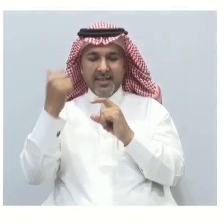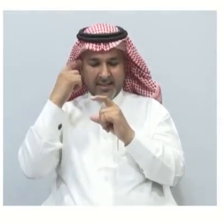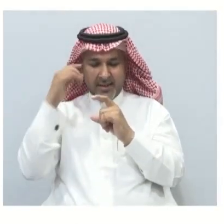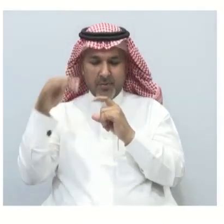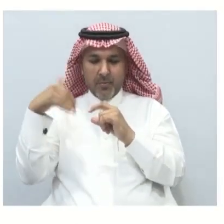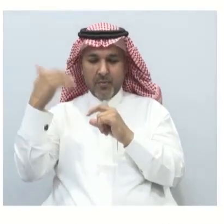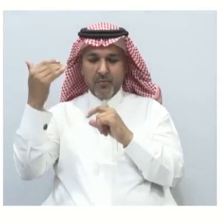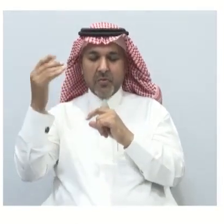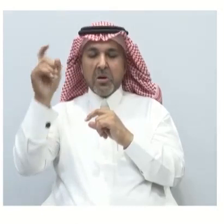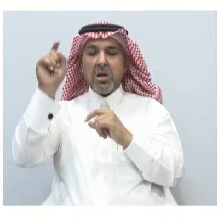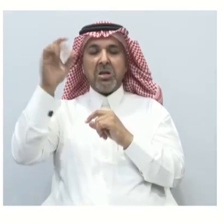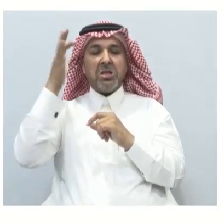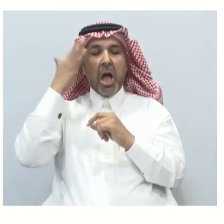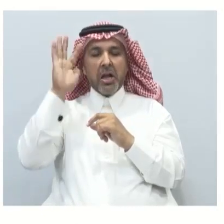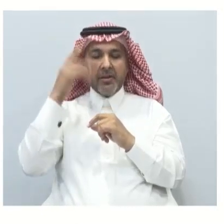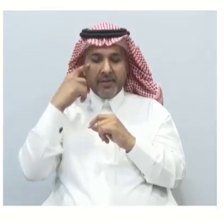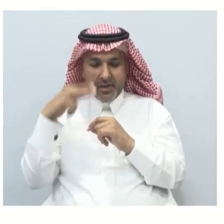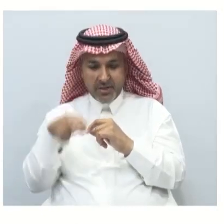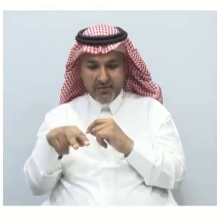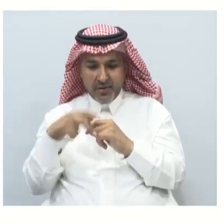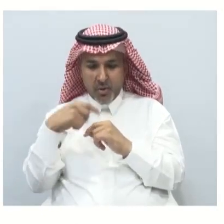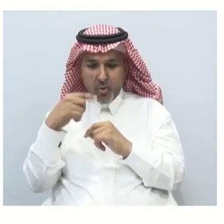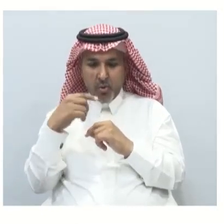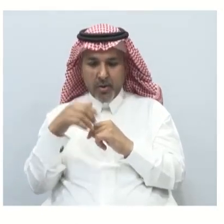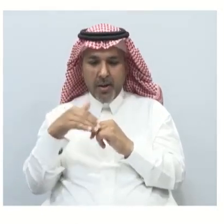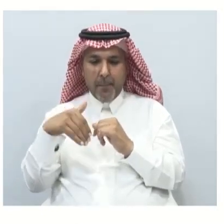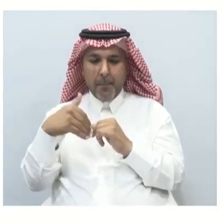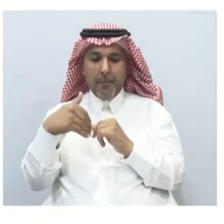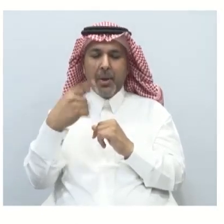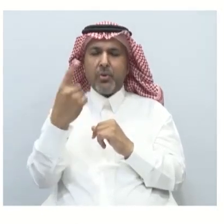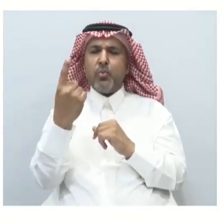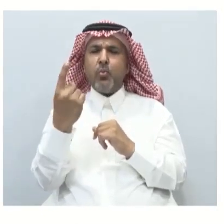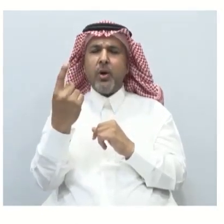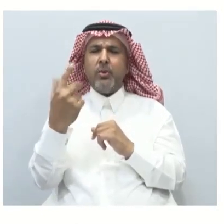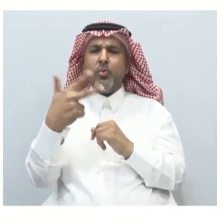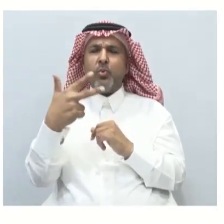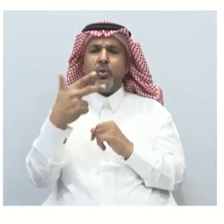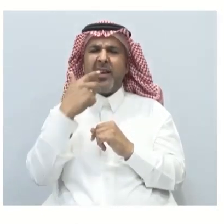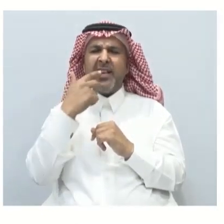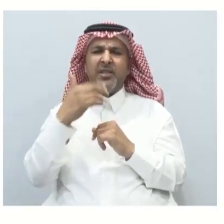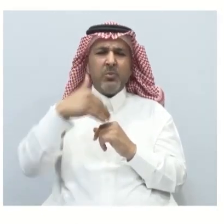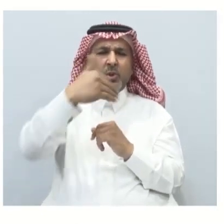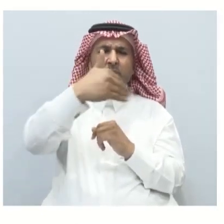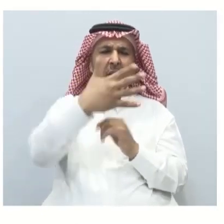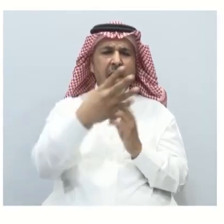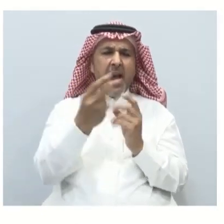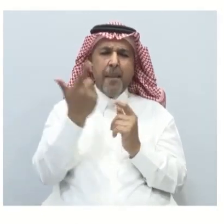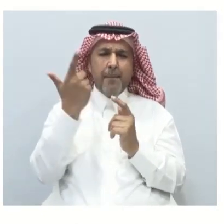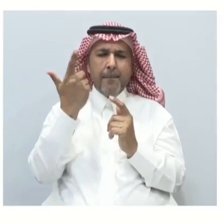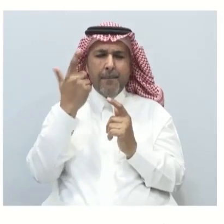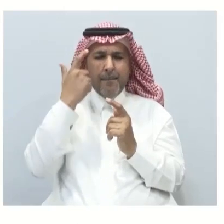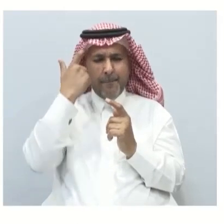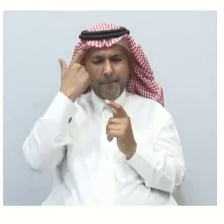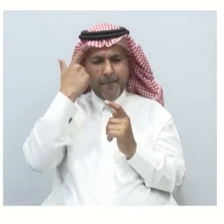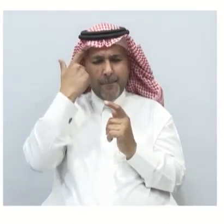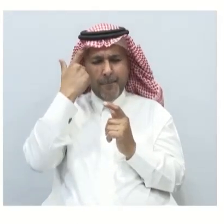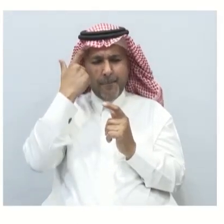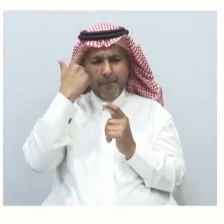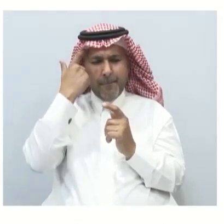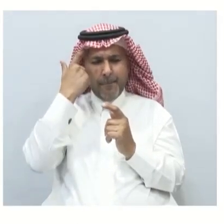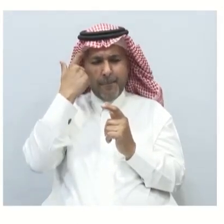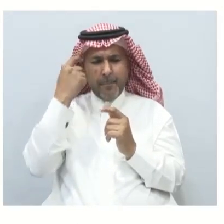اني اعرف عام 1481 كم بيصير عندي من عبوه فبالتالي ممكن انا يعني